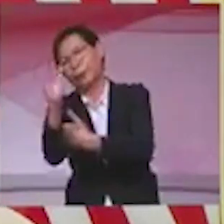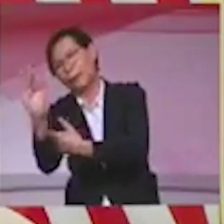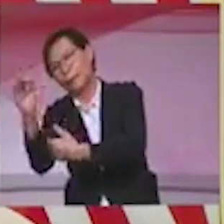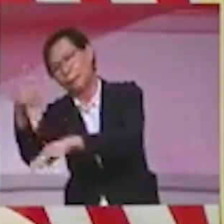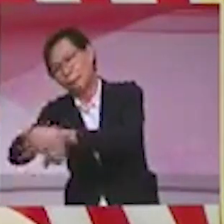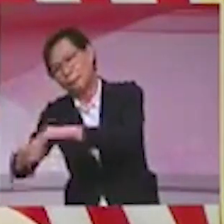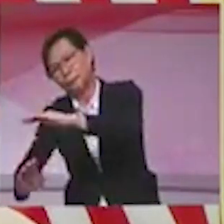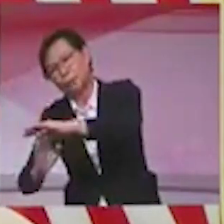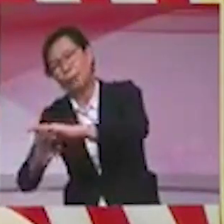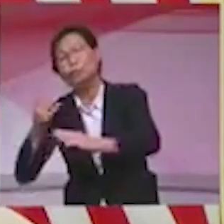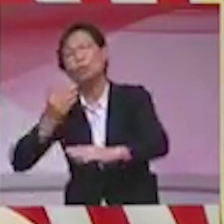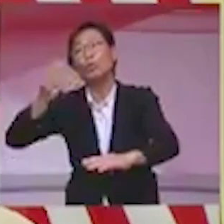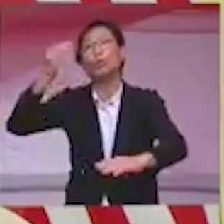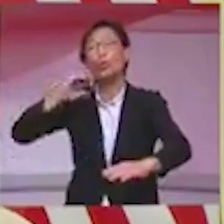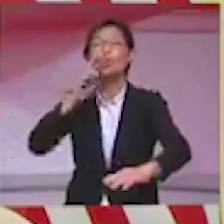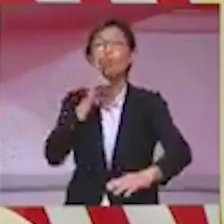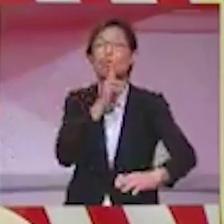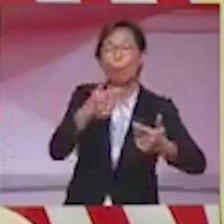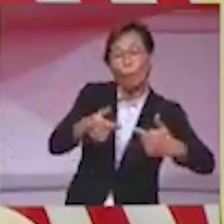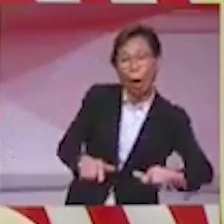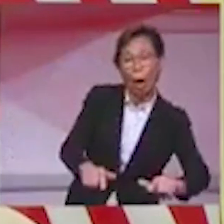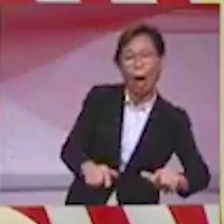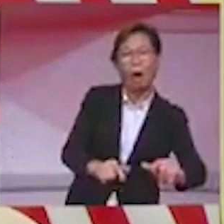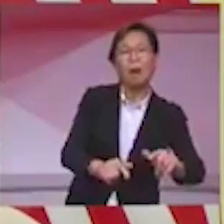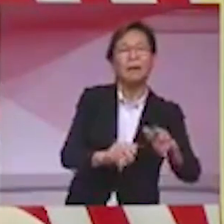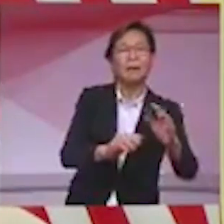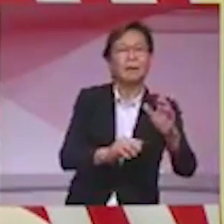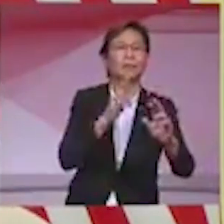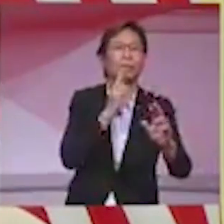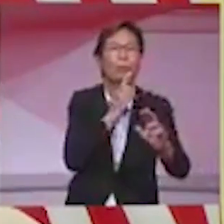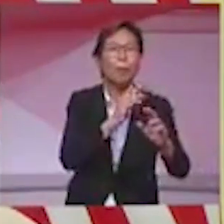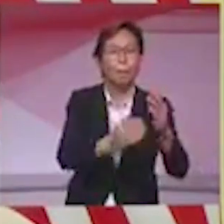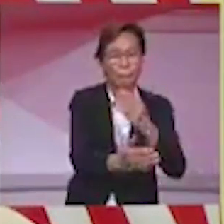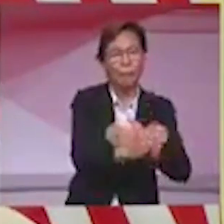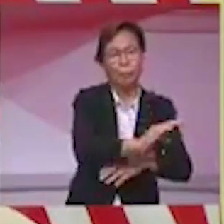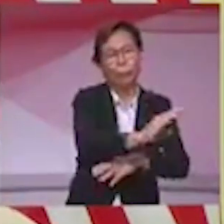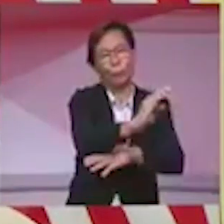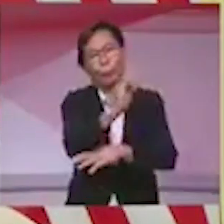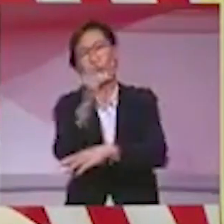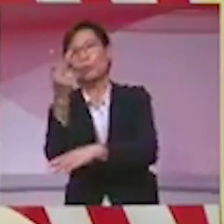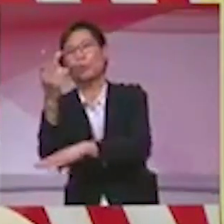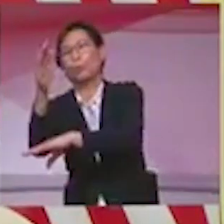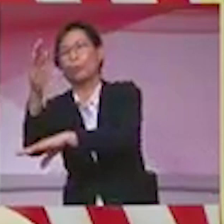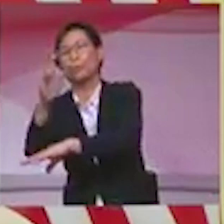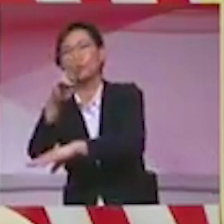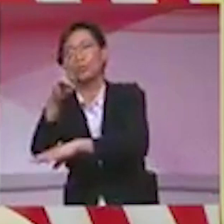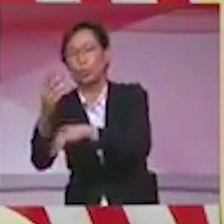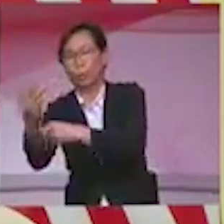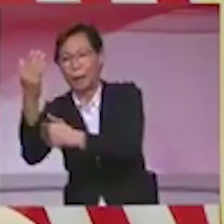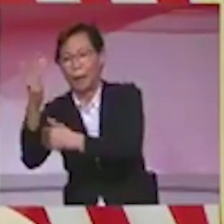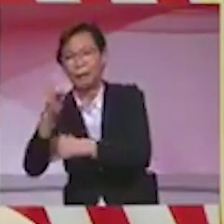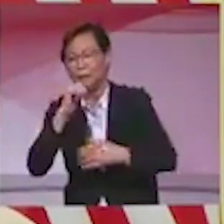kalau dulu restoran kita telah benarkan sehingga dua pagi tapi walaupun tidak ada pikir